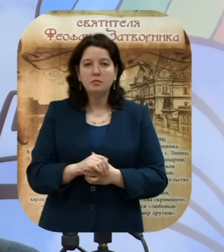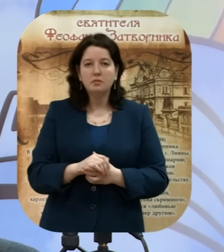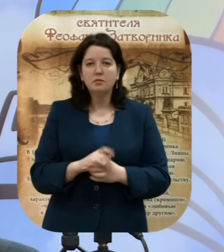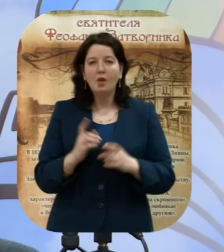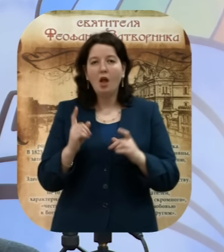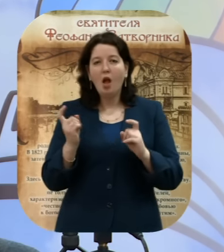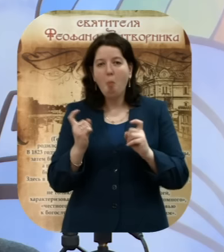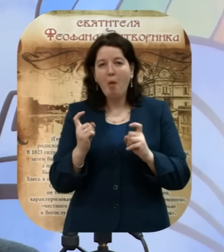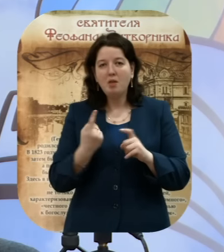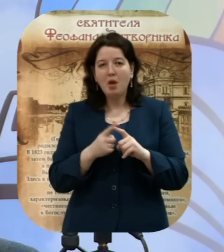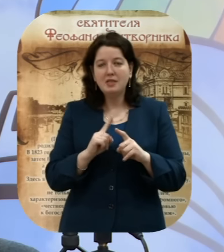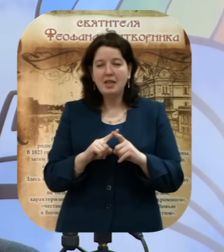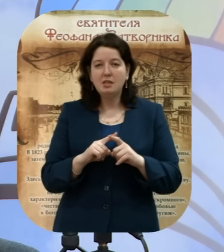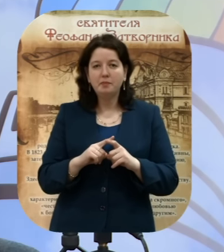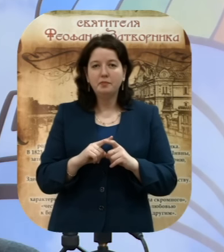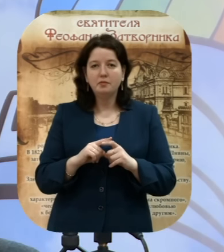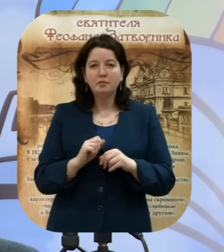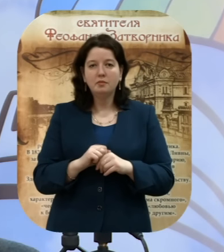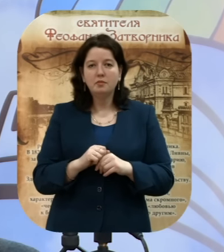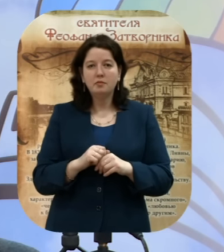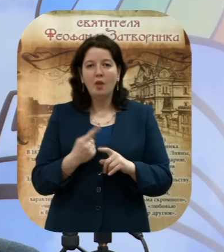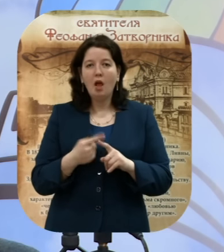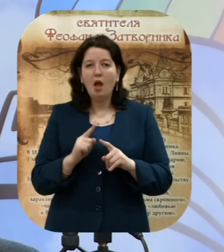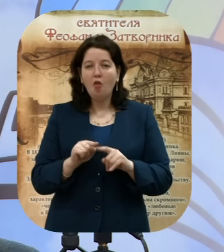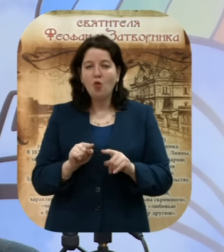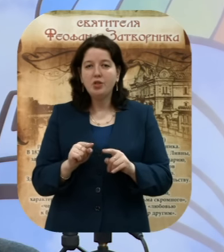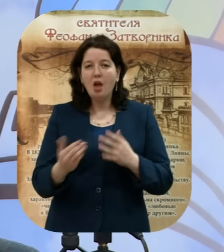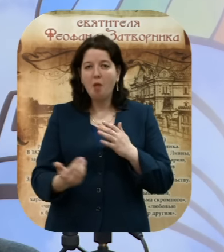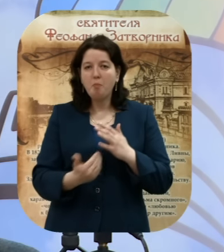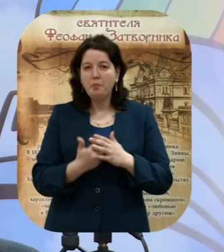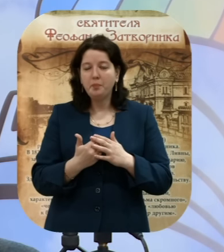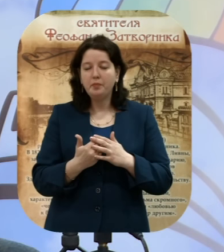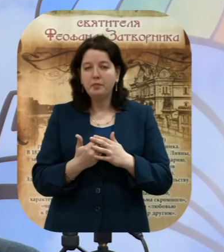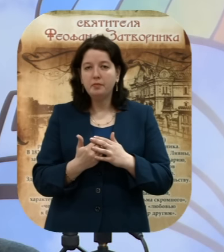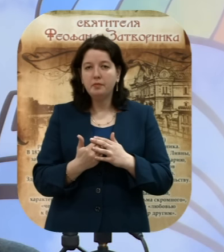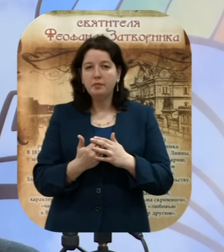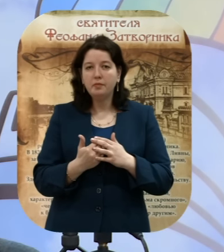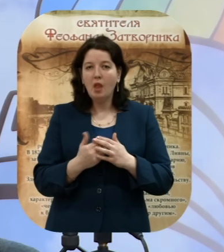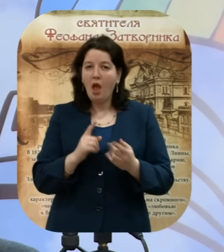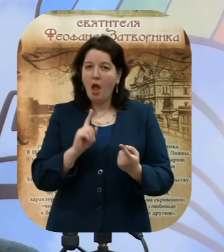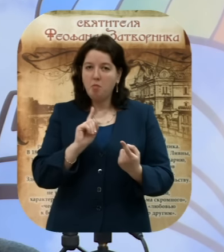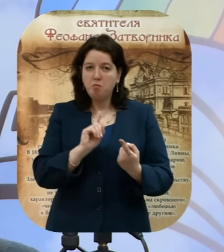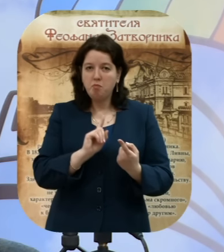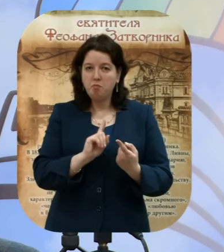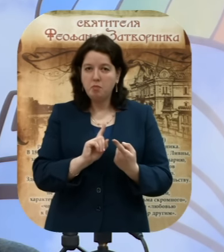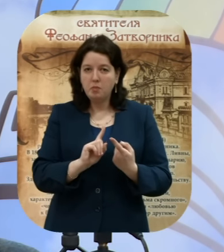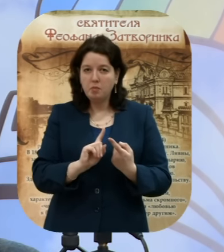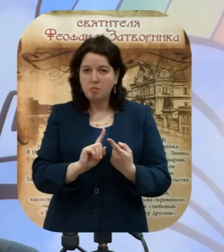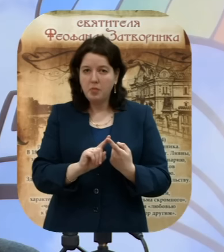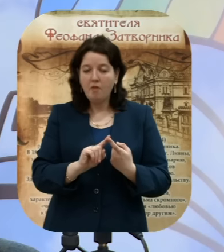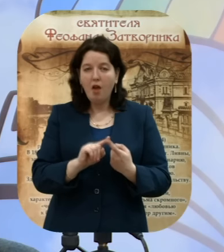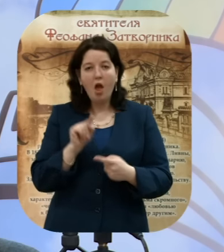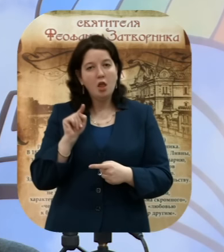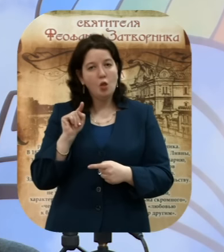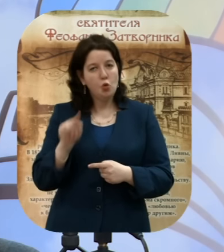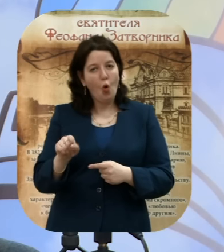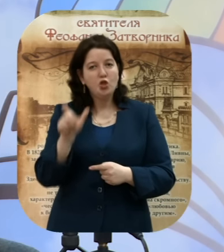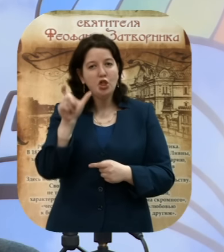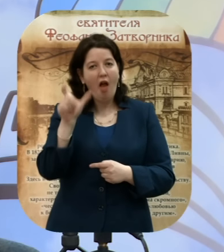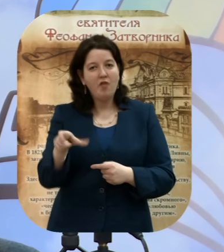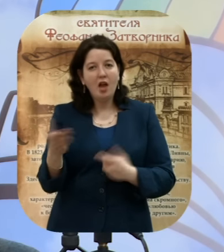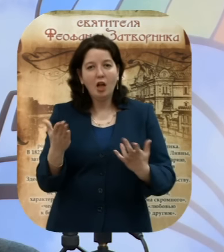Борьбы с этим. Вот опять, первый же утверждаю, тот человек,